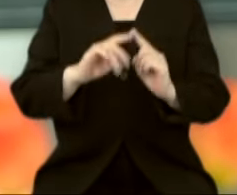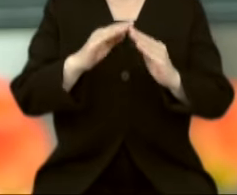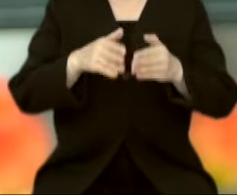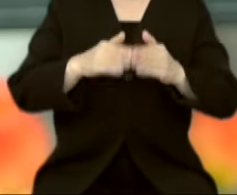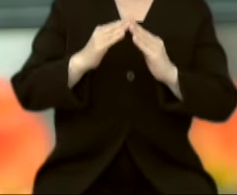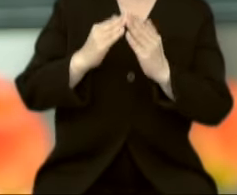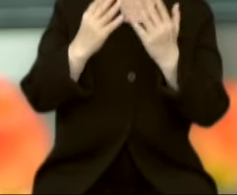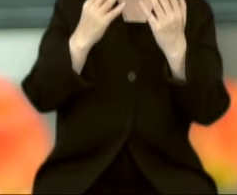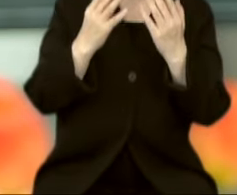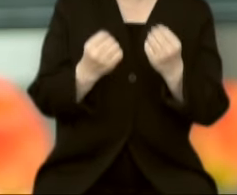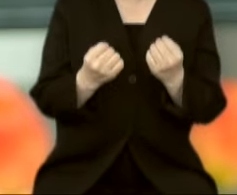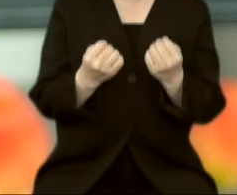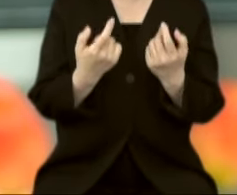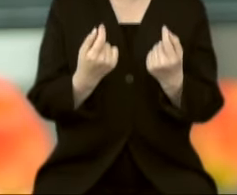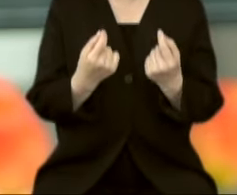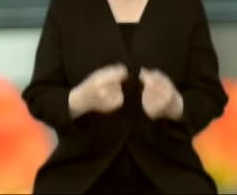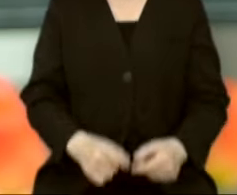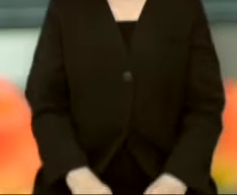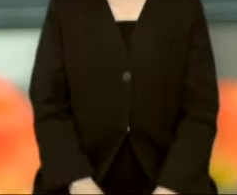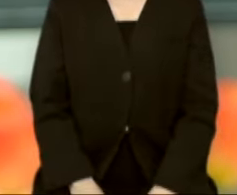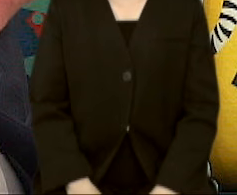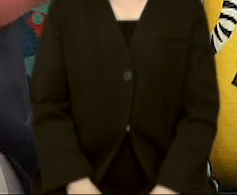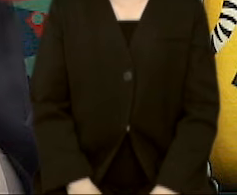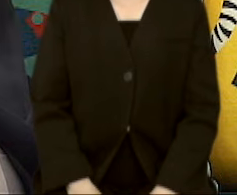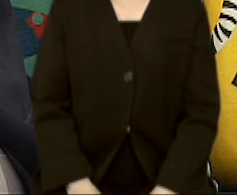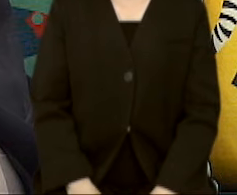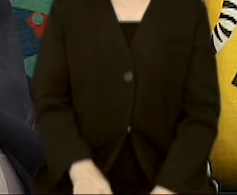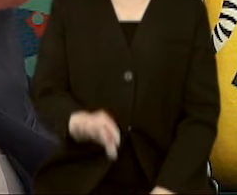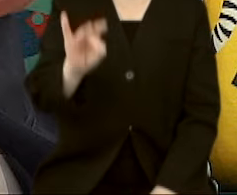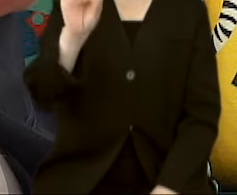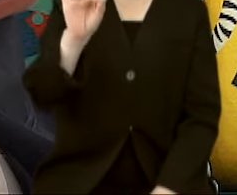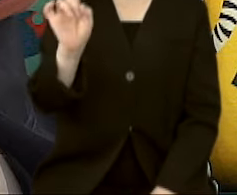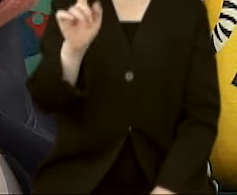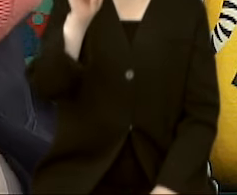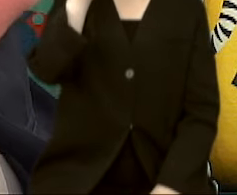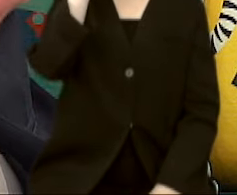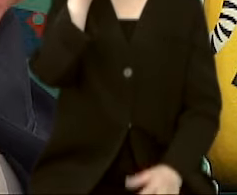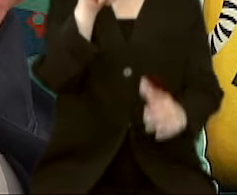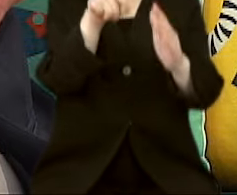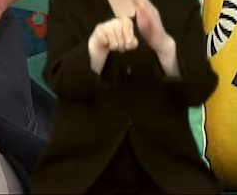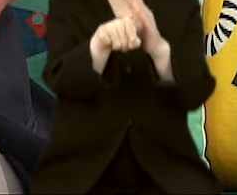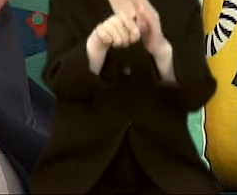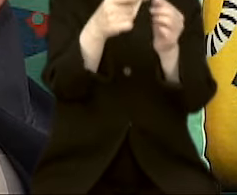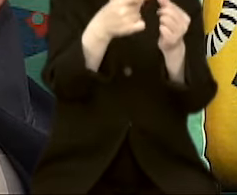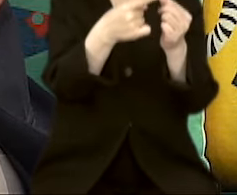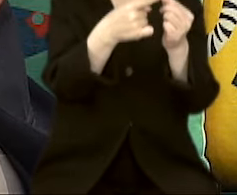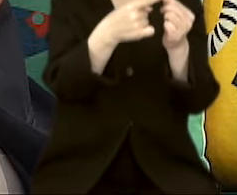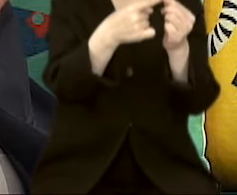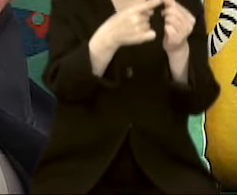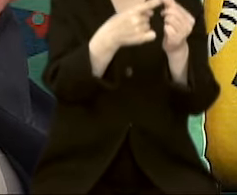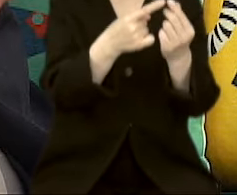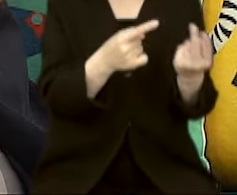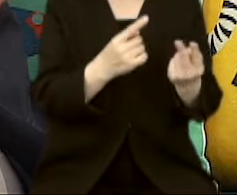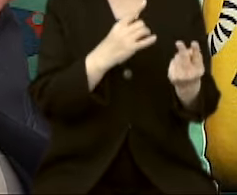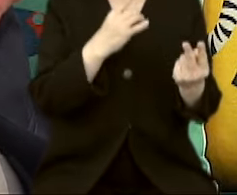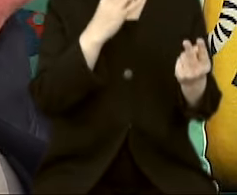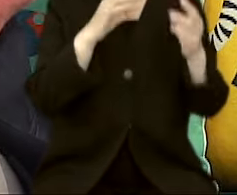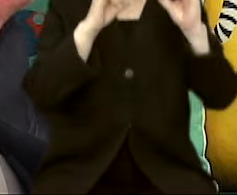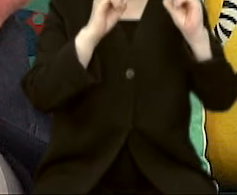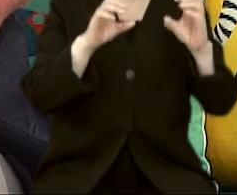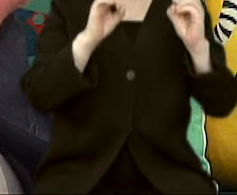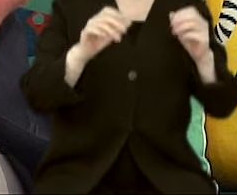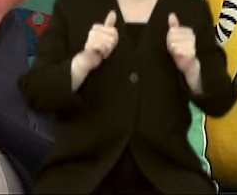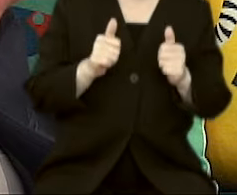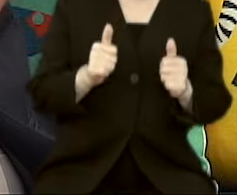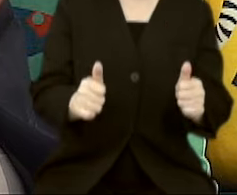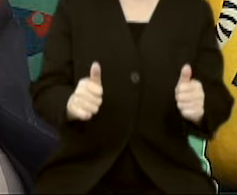많이 개척하셨다고 들었거든요. 저희가 맨 처음에 인도를 갔을 때 네. 저희 둘만 전도하러